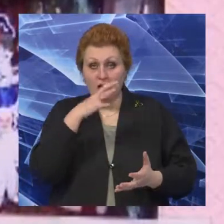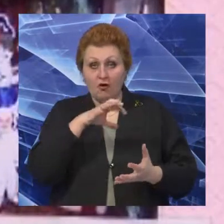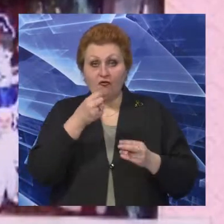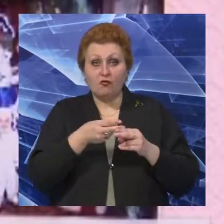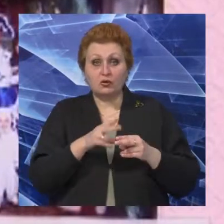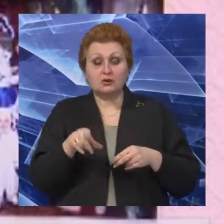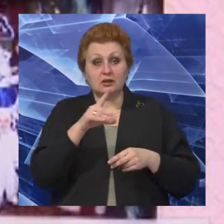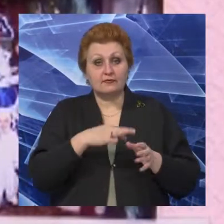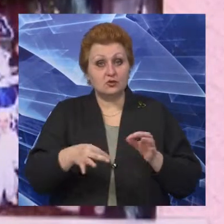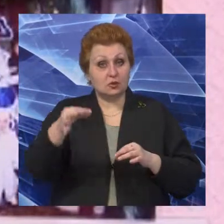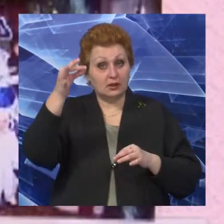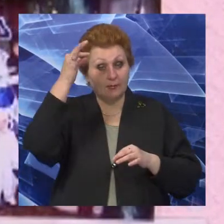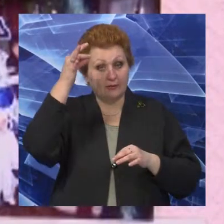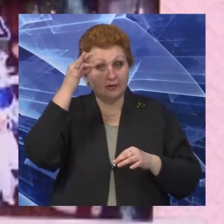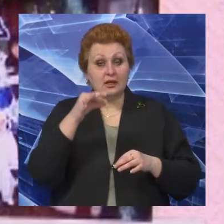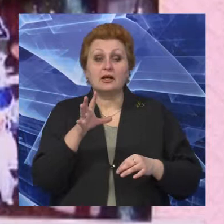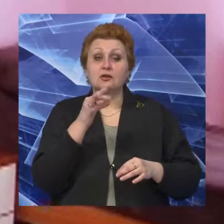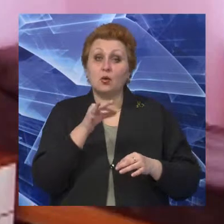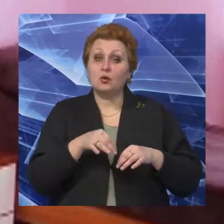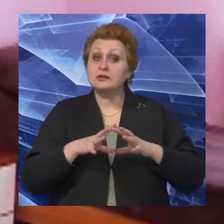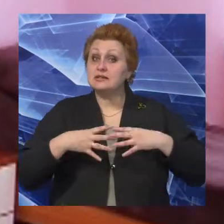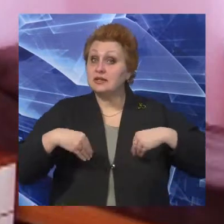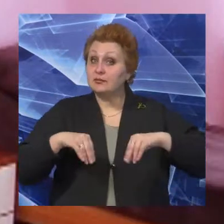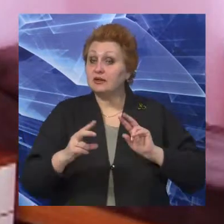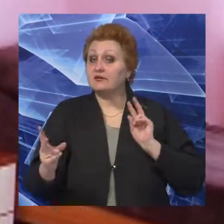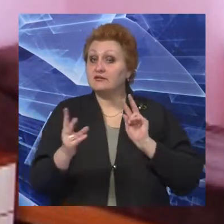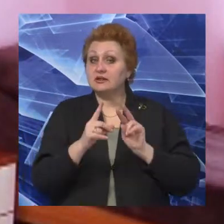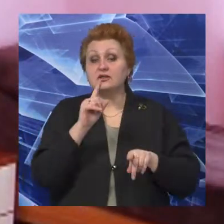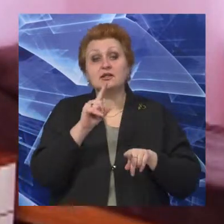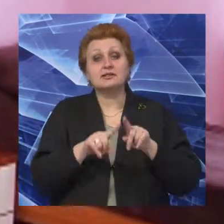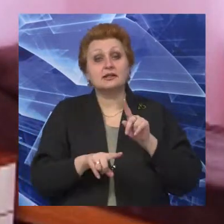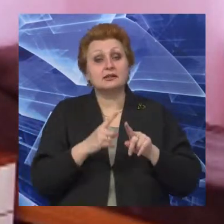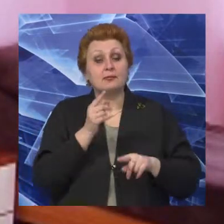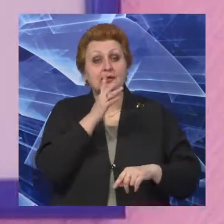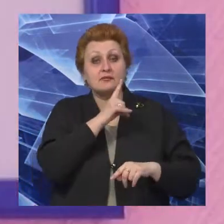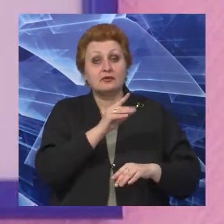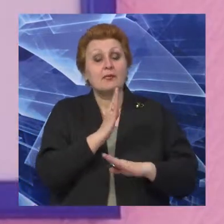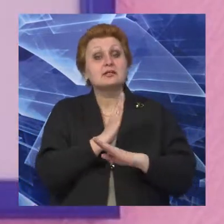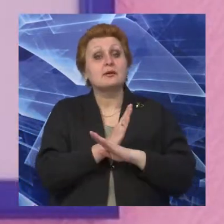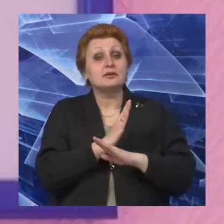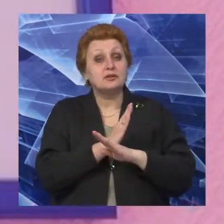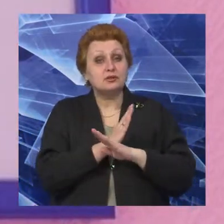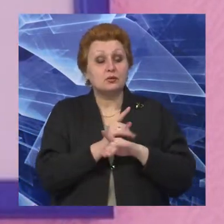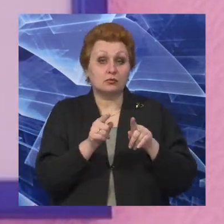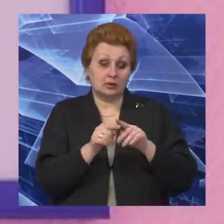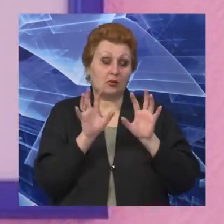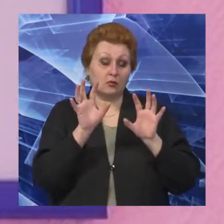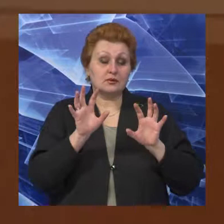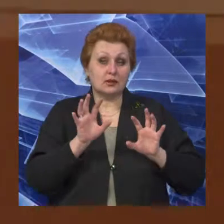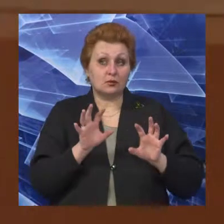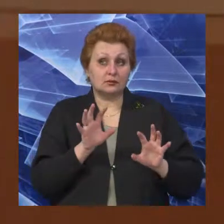на стене – это все, что напоминает обитательницам центра о семьях. Встречи с родными, особенно первое время, запрещены. Такие